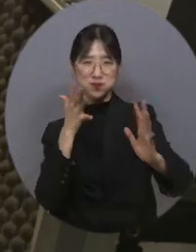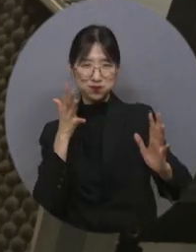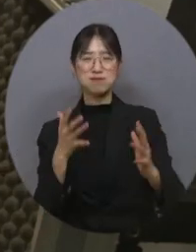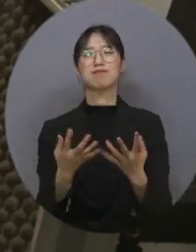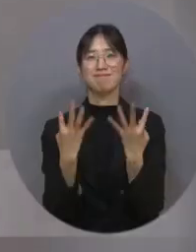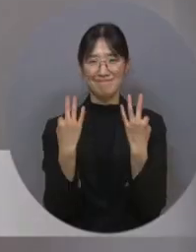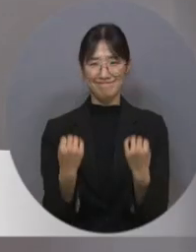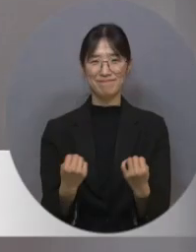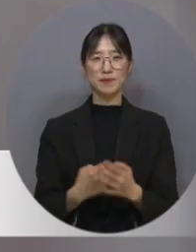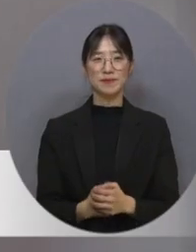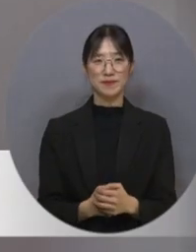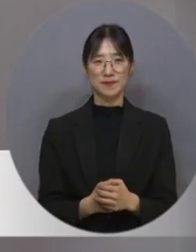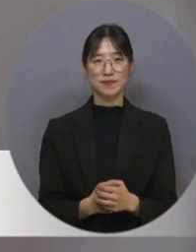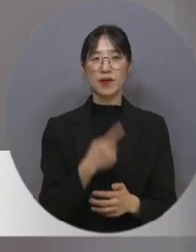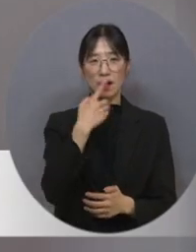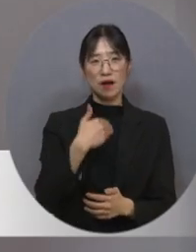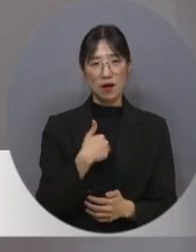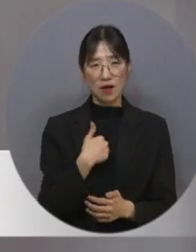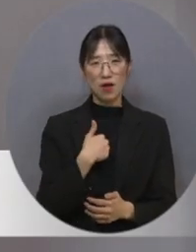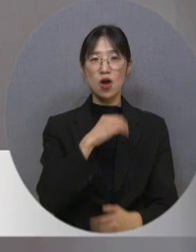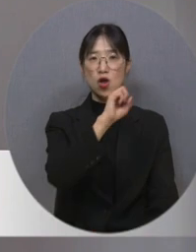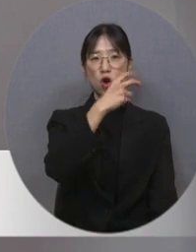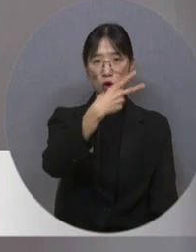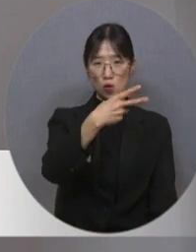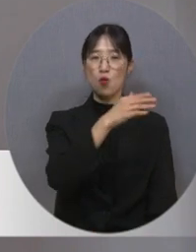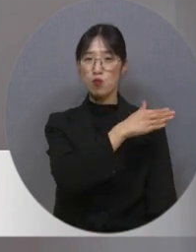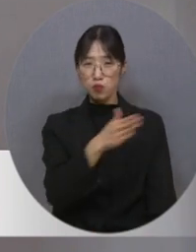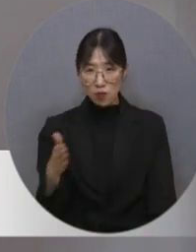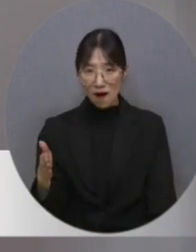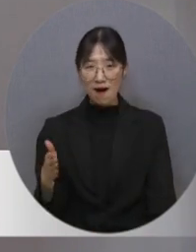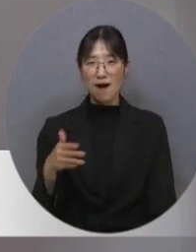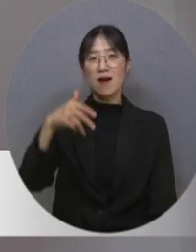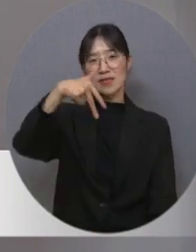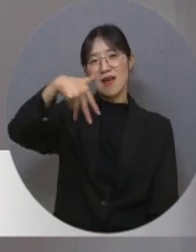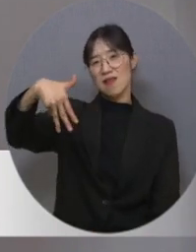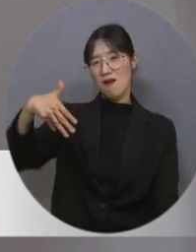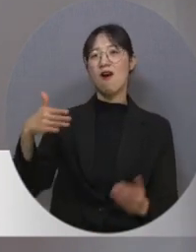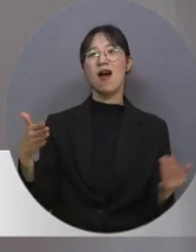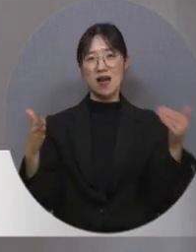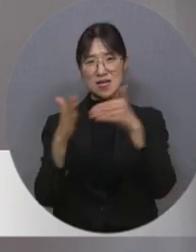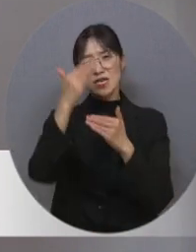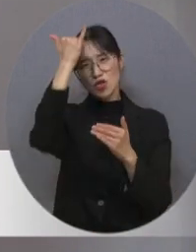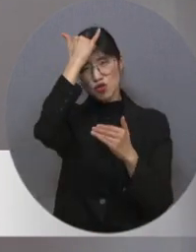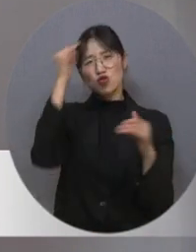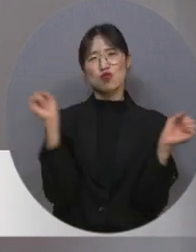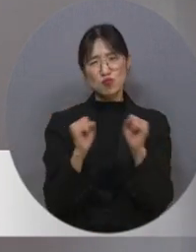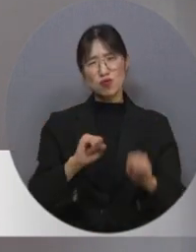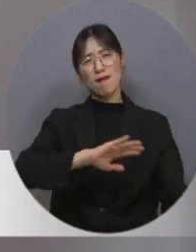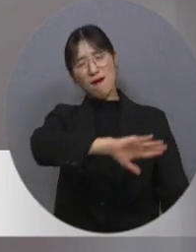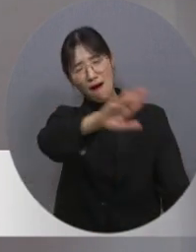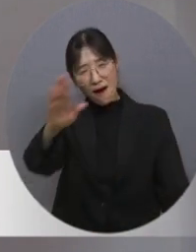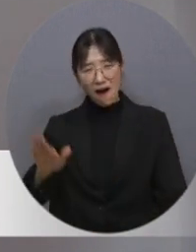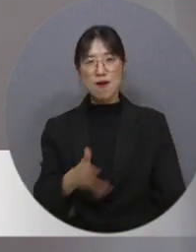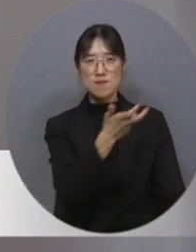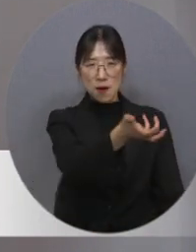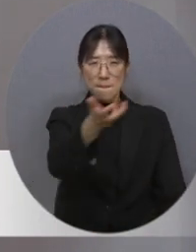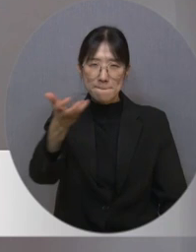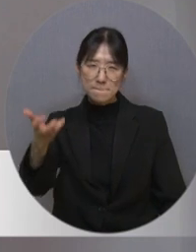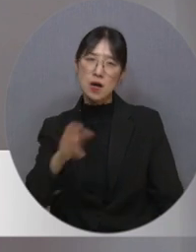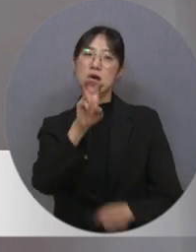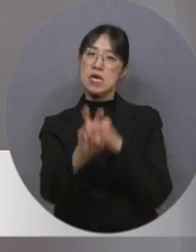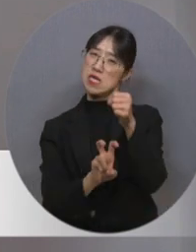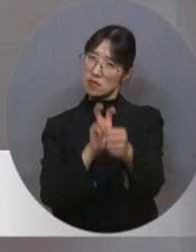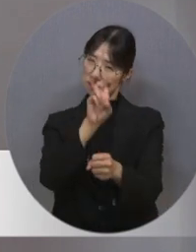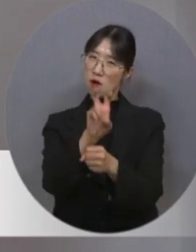이루었습니다. 저는 영동에서부터 제천까지 충북을 고루고루 다니면서 20여